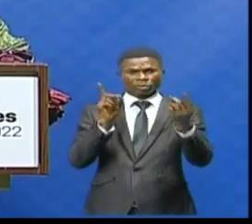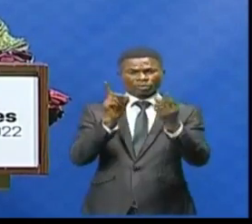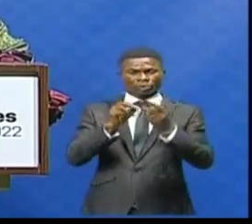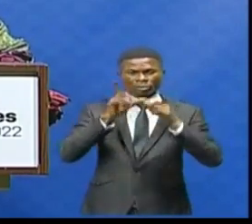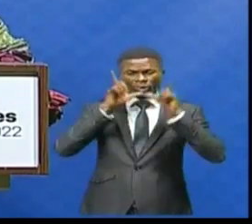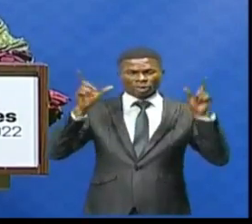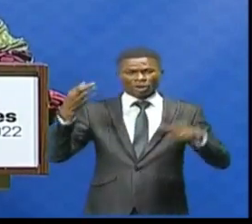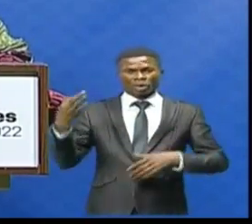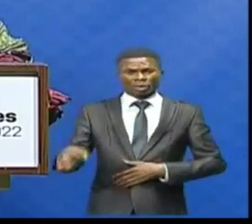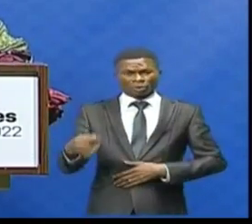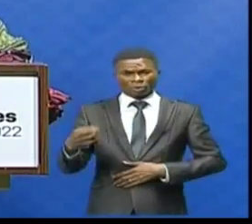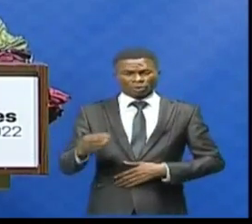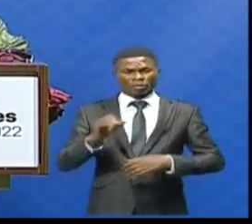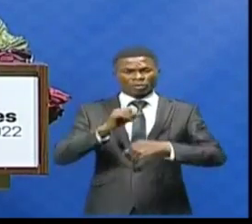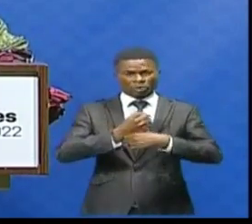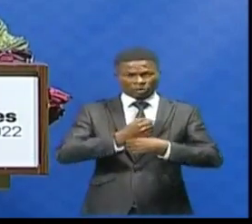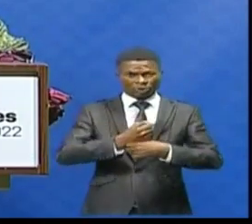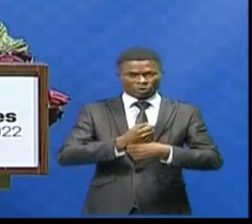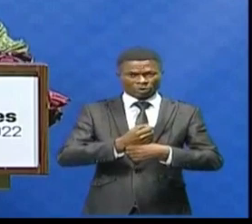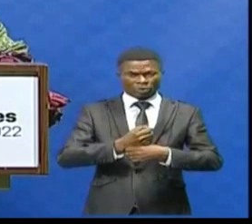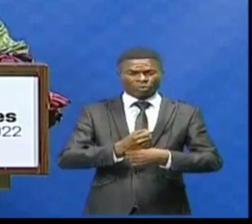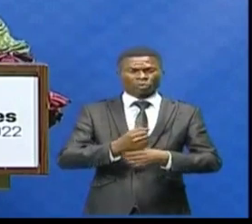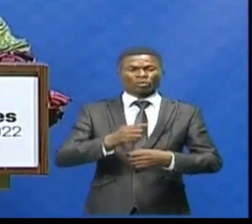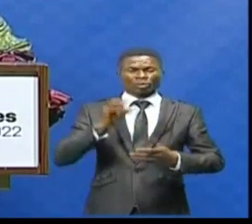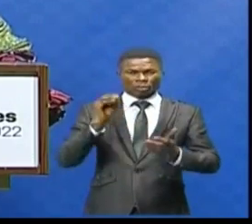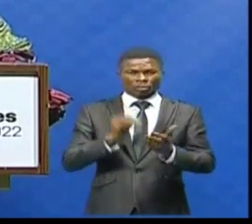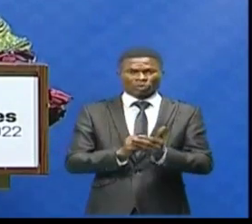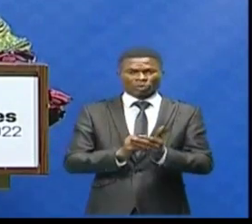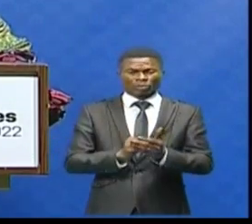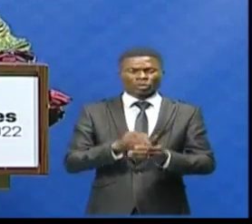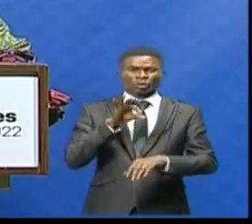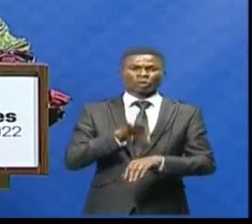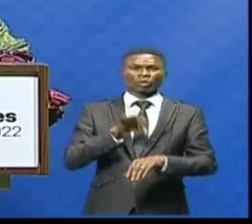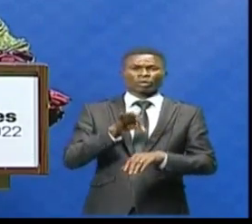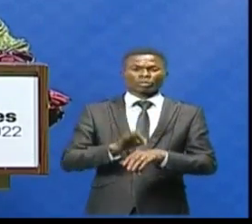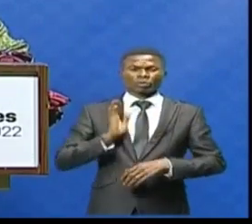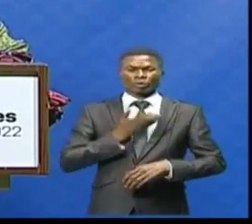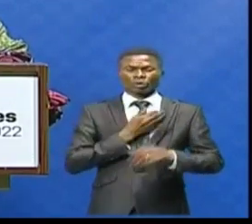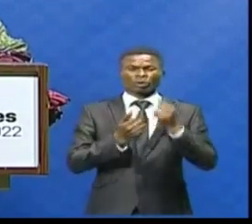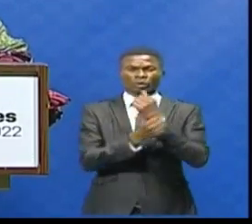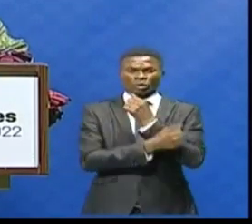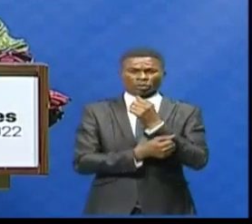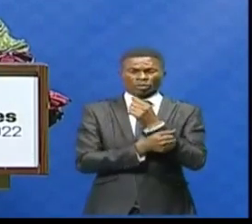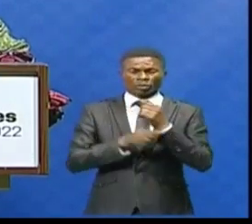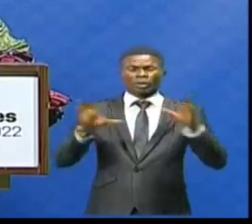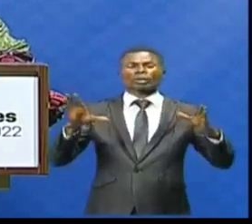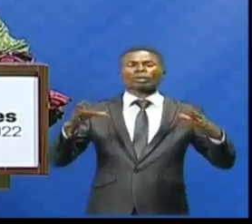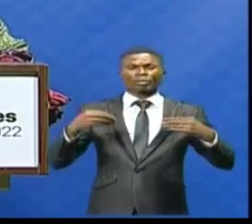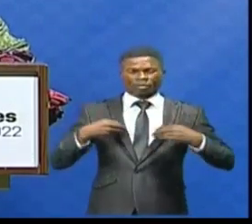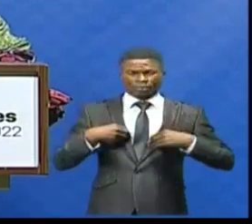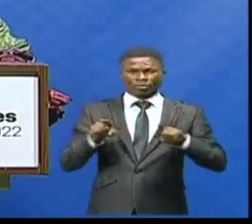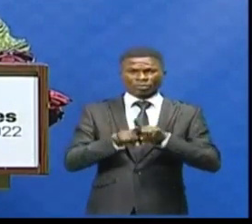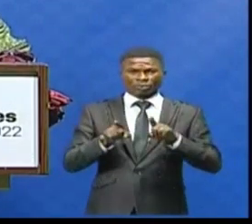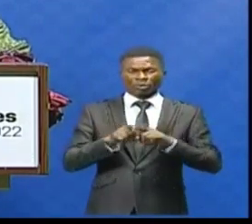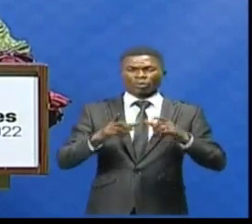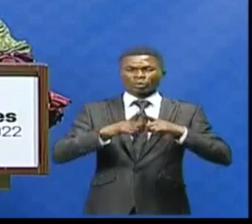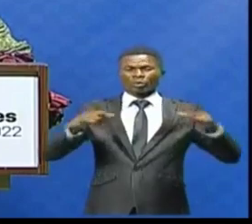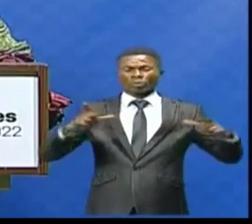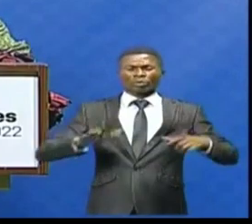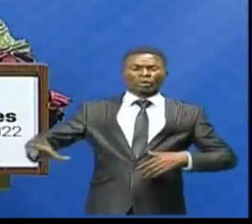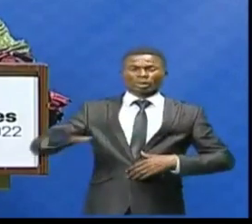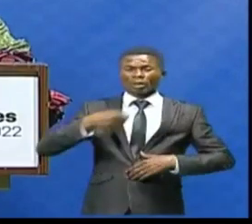Francophonie constitue une nouvelle fois l'occasion pour notre pays de s'affirmer en tant que le plus grand pays